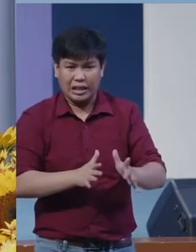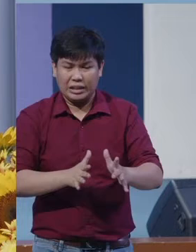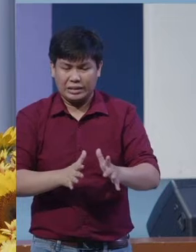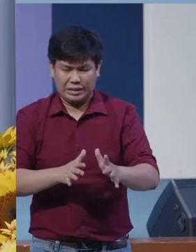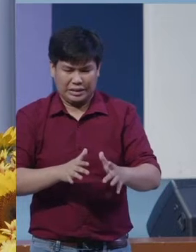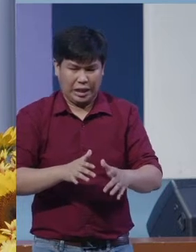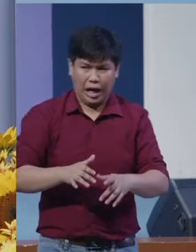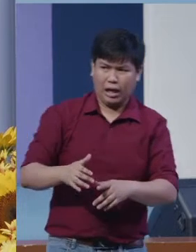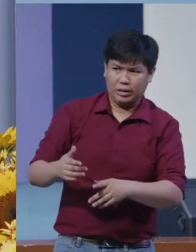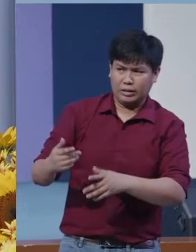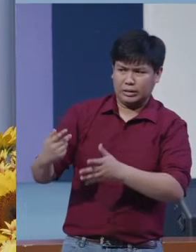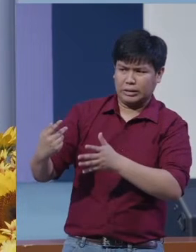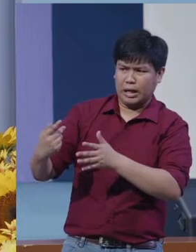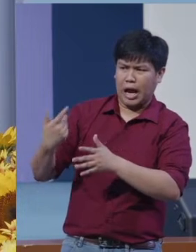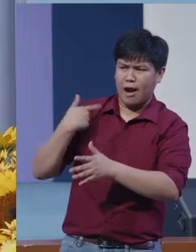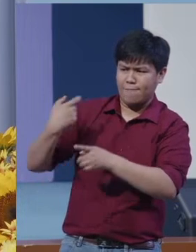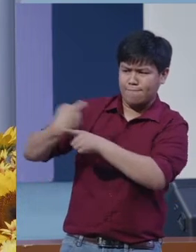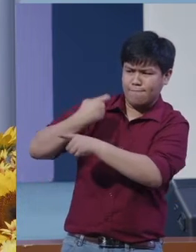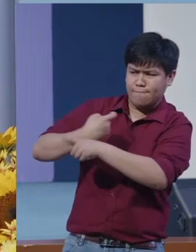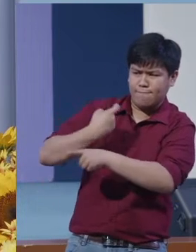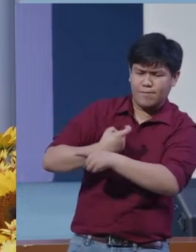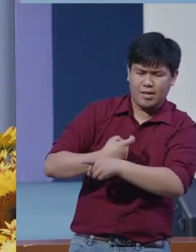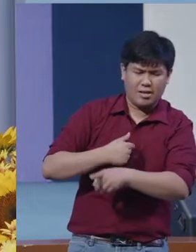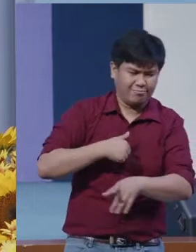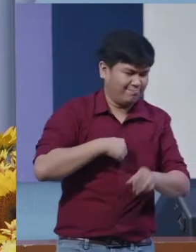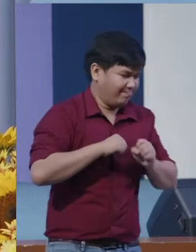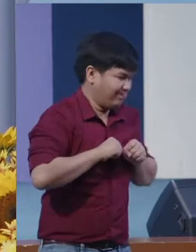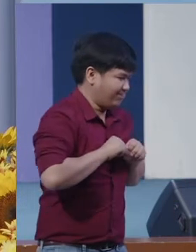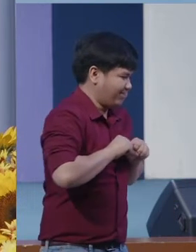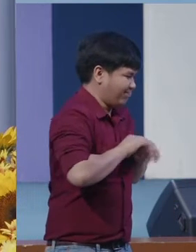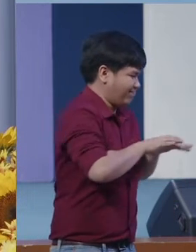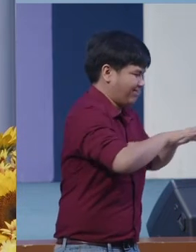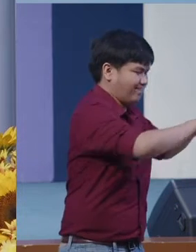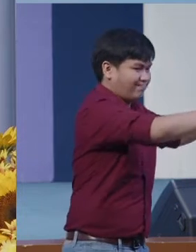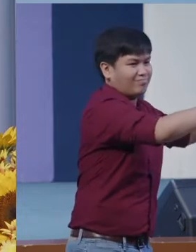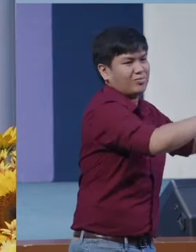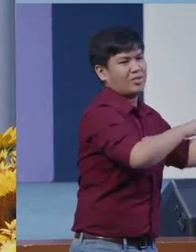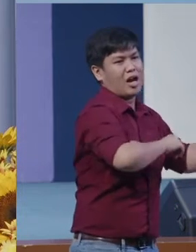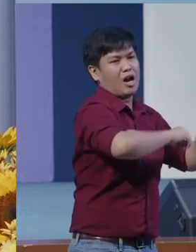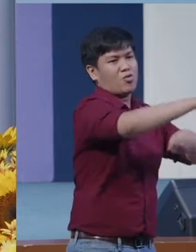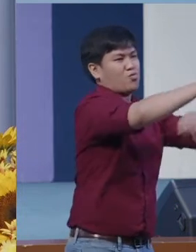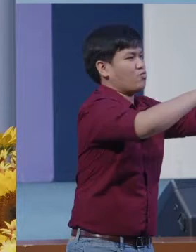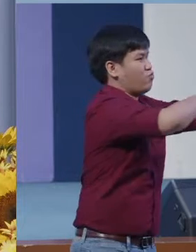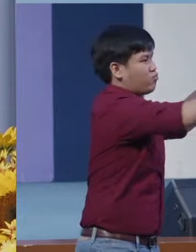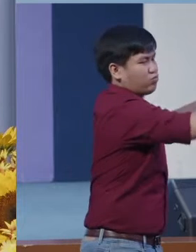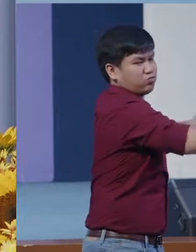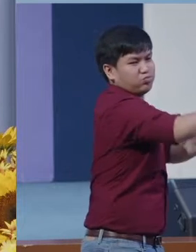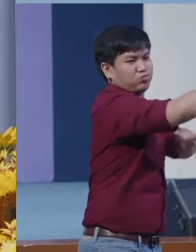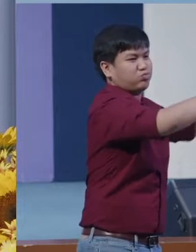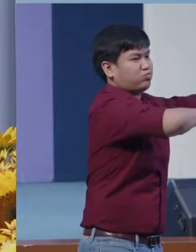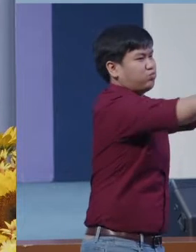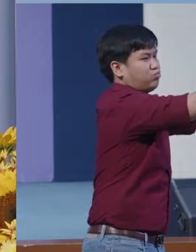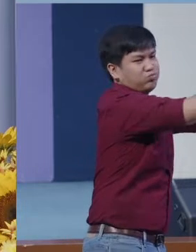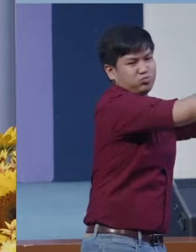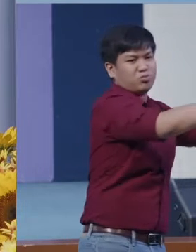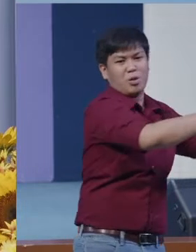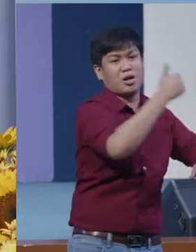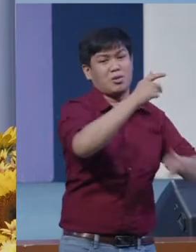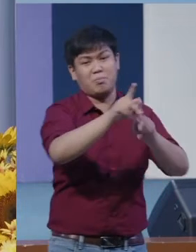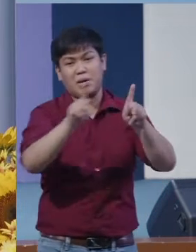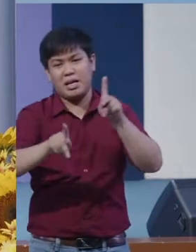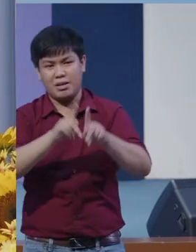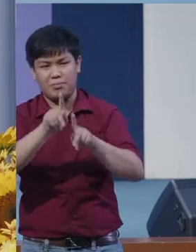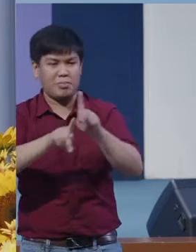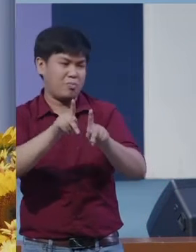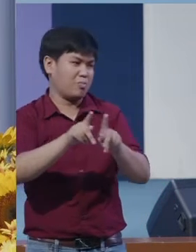ay inuusig kahit saan sila magpunta. Kaya sabi niya, be patient therefore, brothers, until the coming of